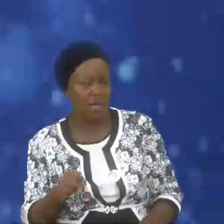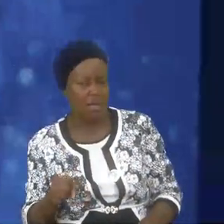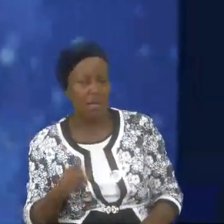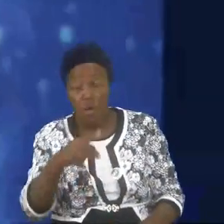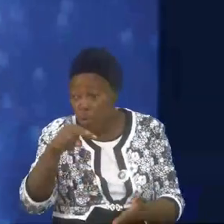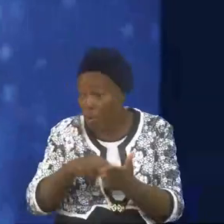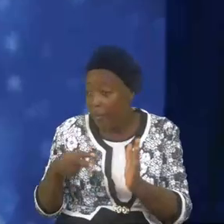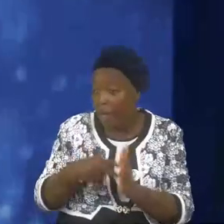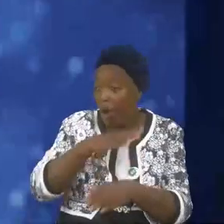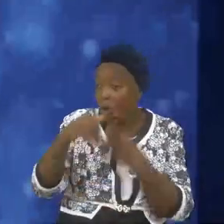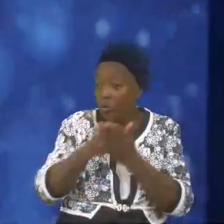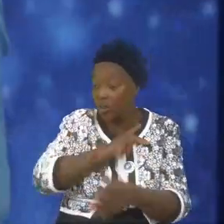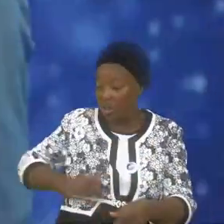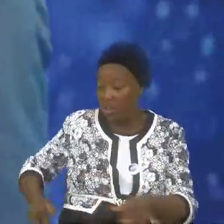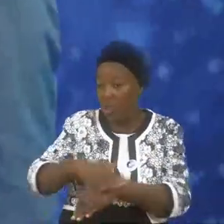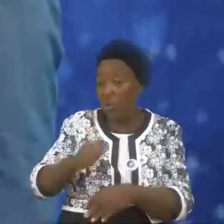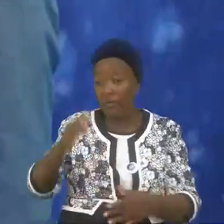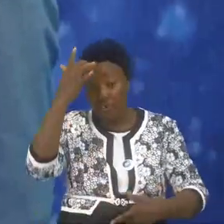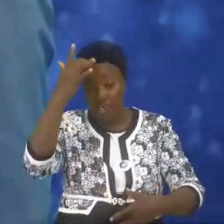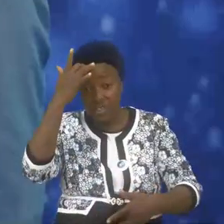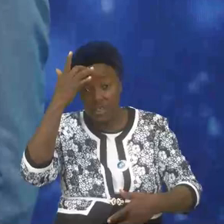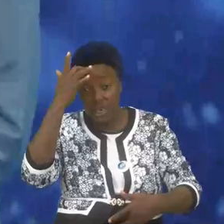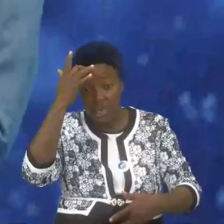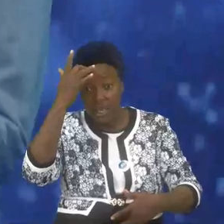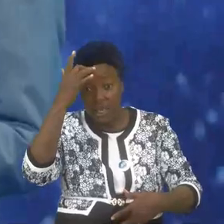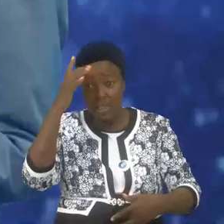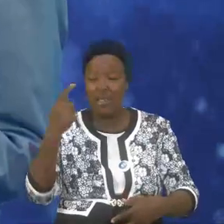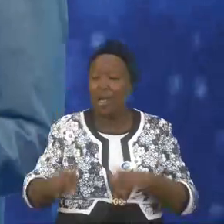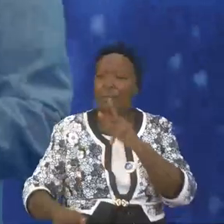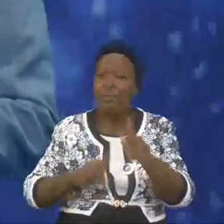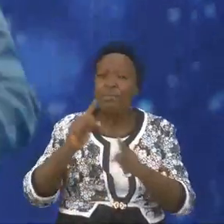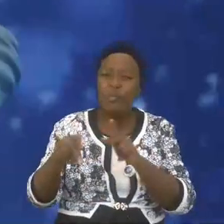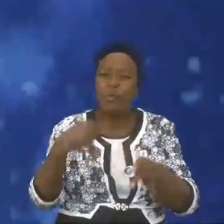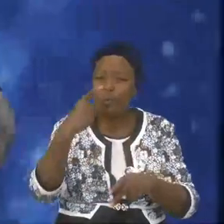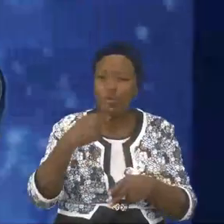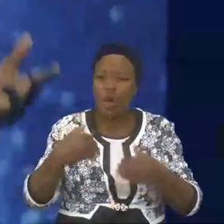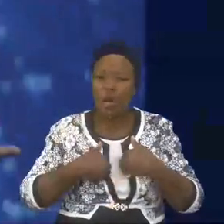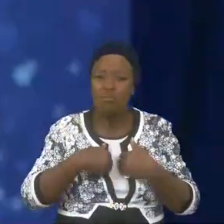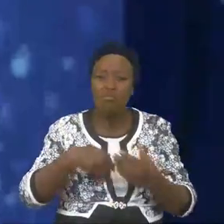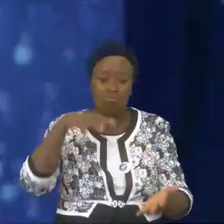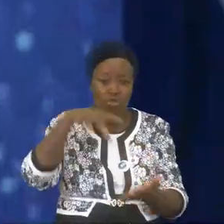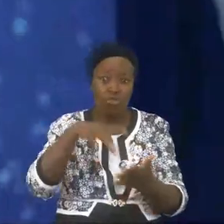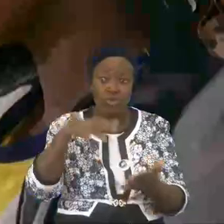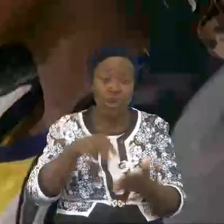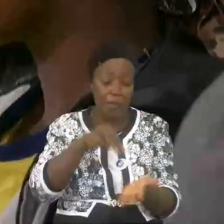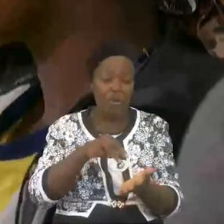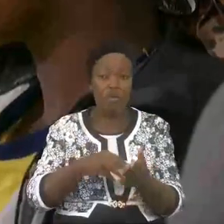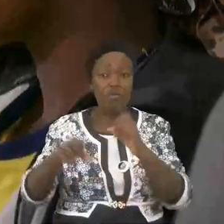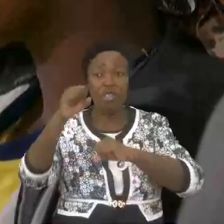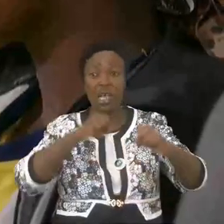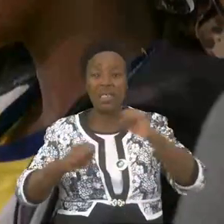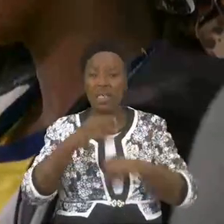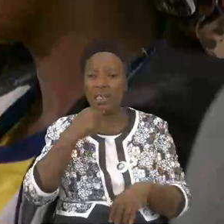tu veux dire que tous les royaumes de la maladie, ceux-là qui étudient la science médicale